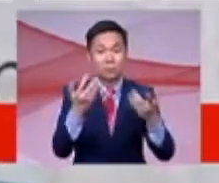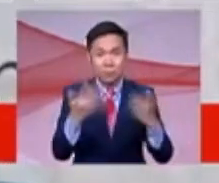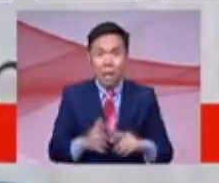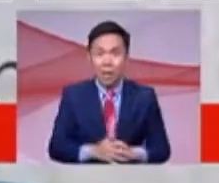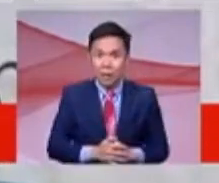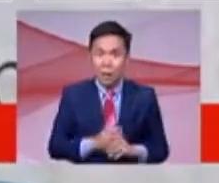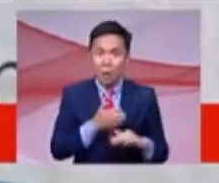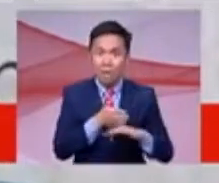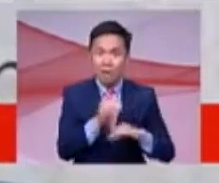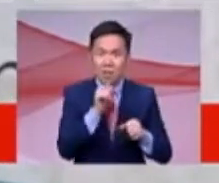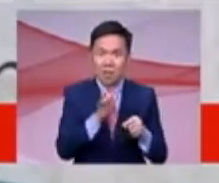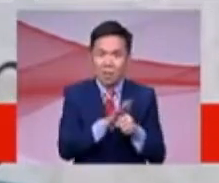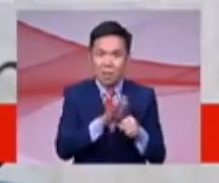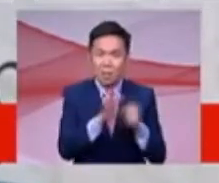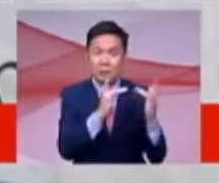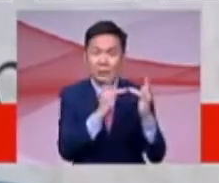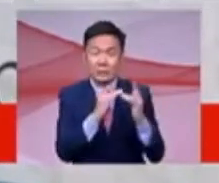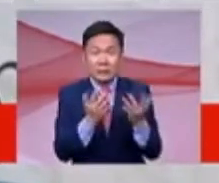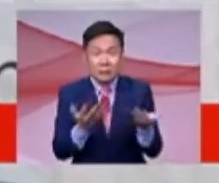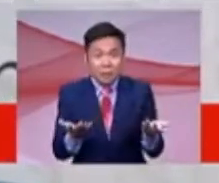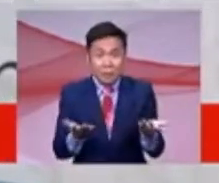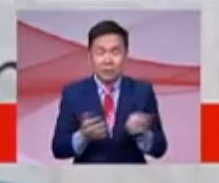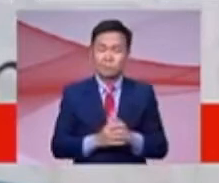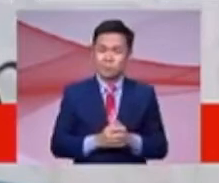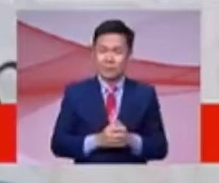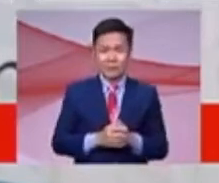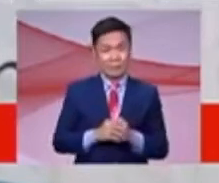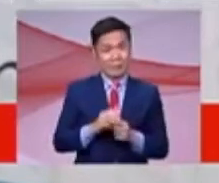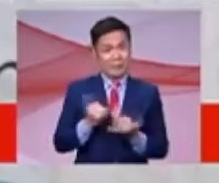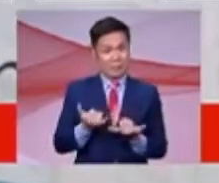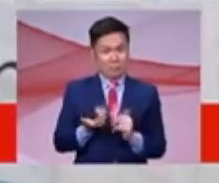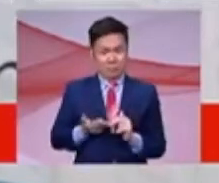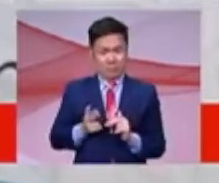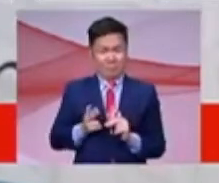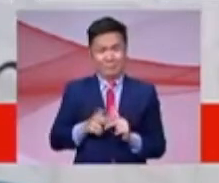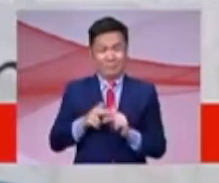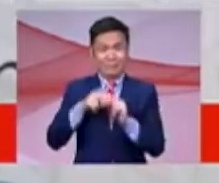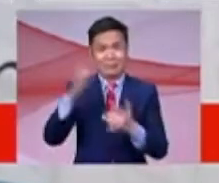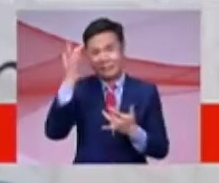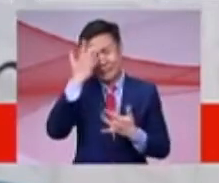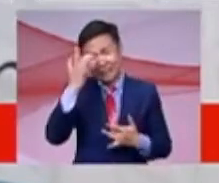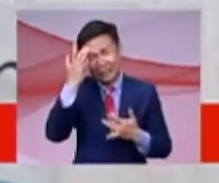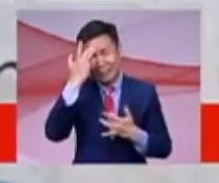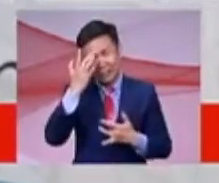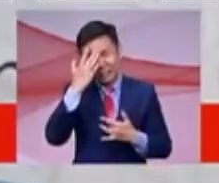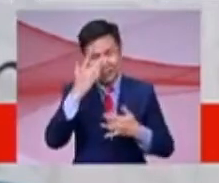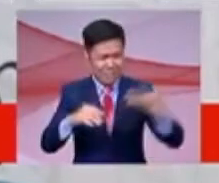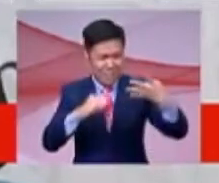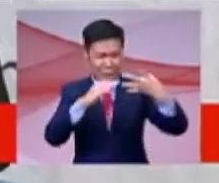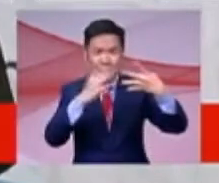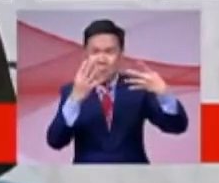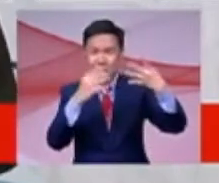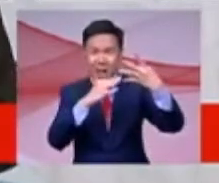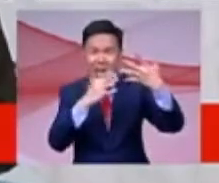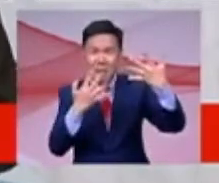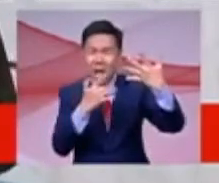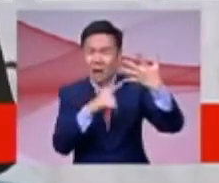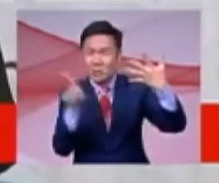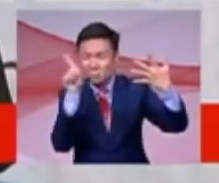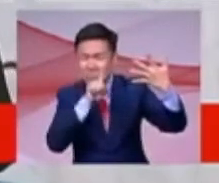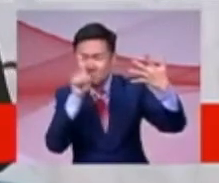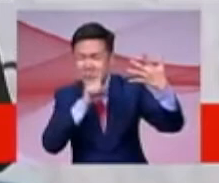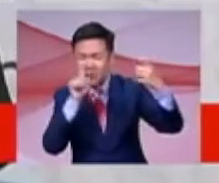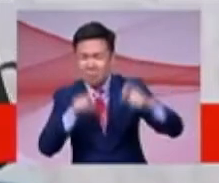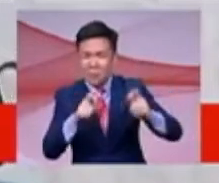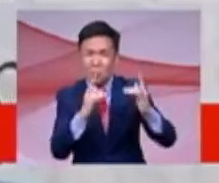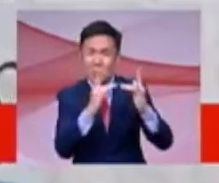kita lihat sekarang ini, bagaimana kita boleh menampung lebih banyak lagi pesakit-pesakit di tahap 4 dan juga 5. Dan kita